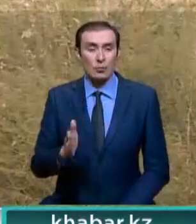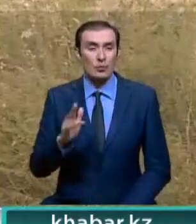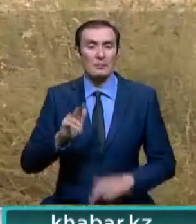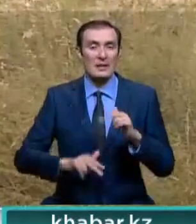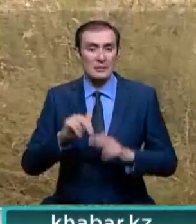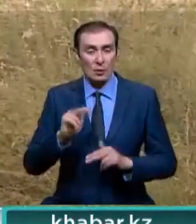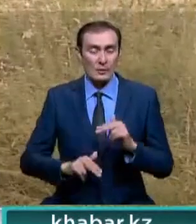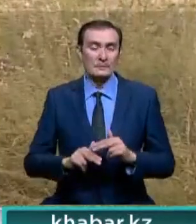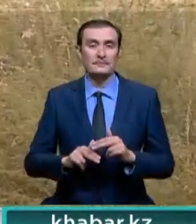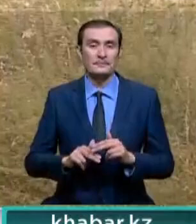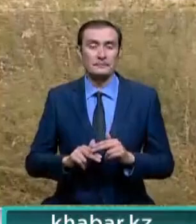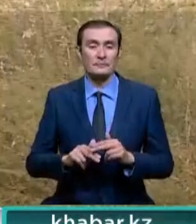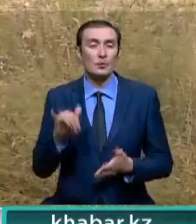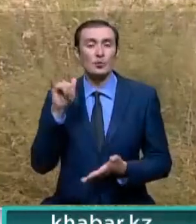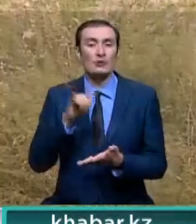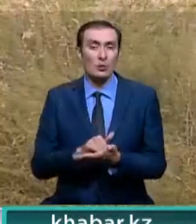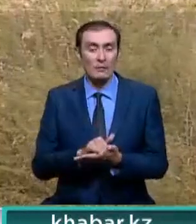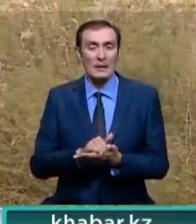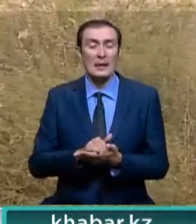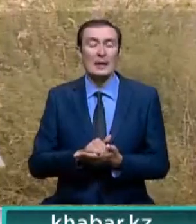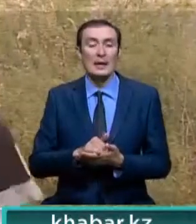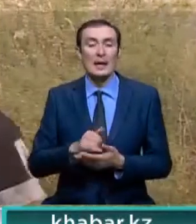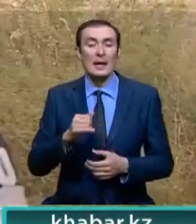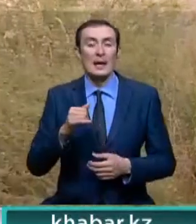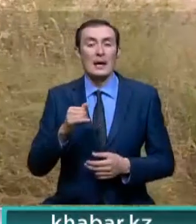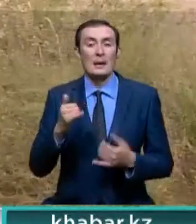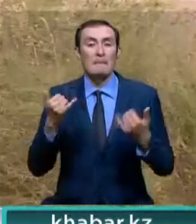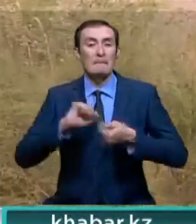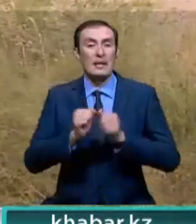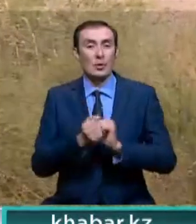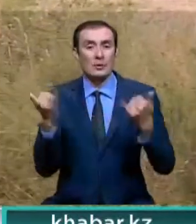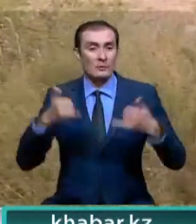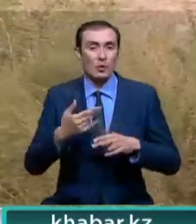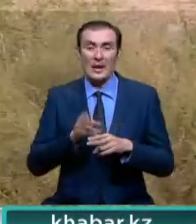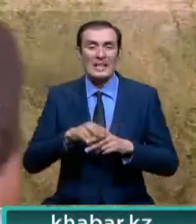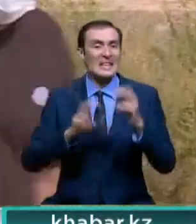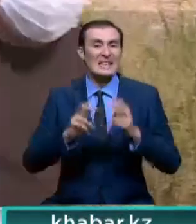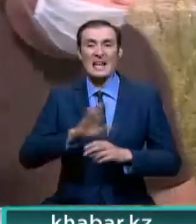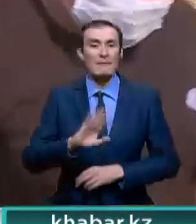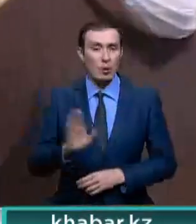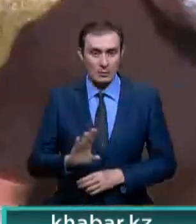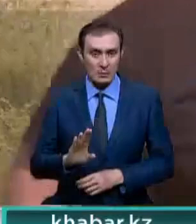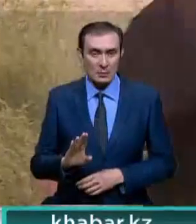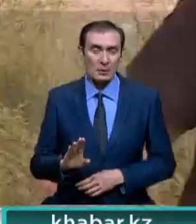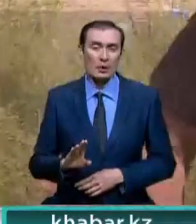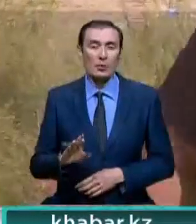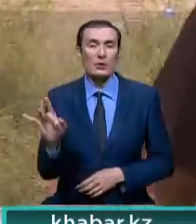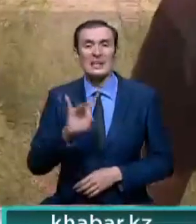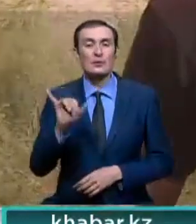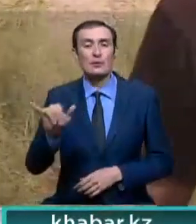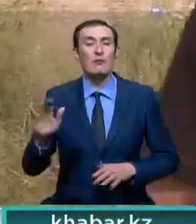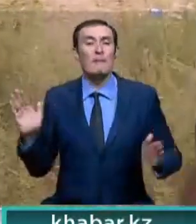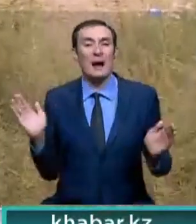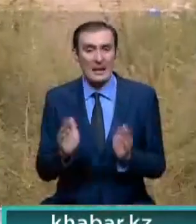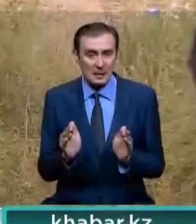построен, поставлен и установлен бетоносмесительный узел, но это не бетонный завод. То есть габариты у него намного